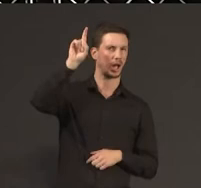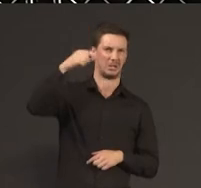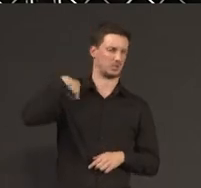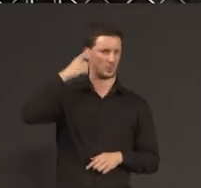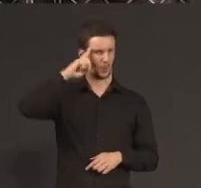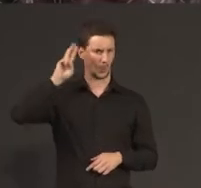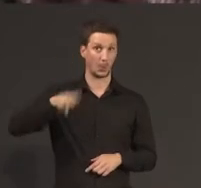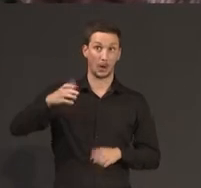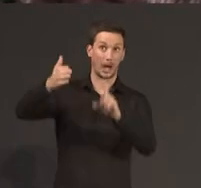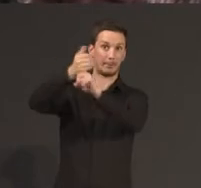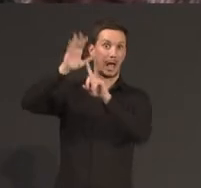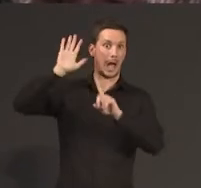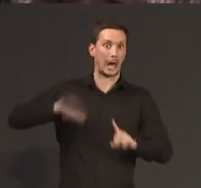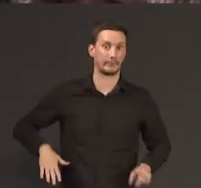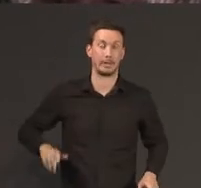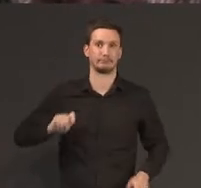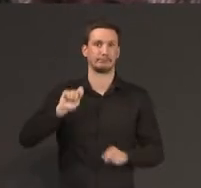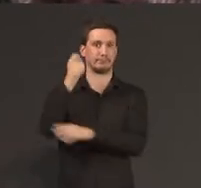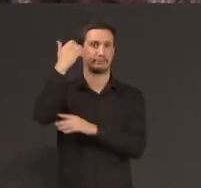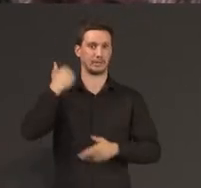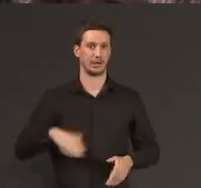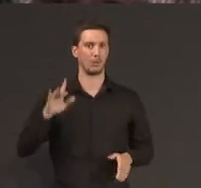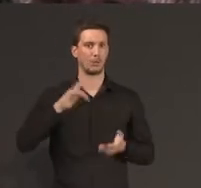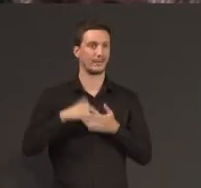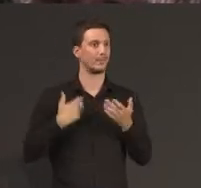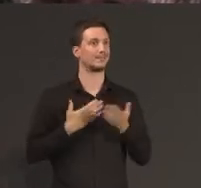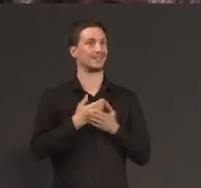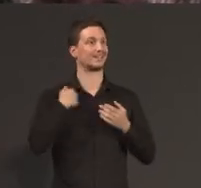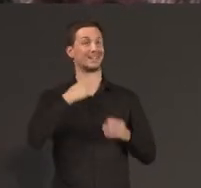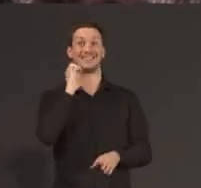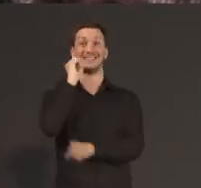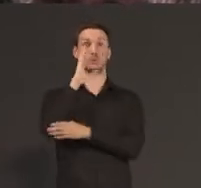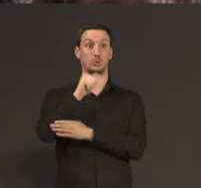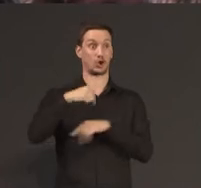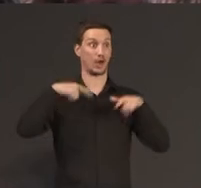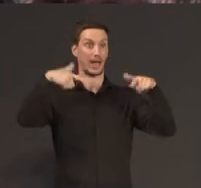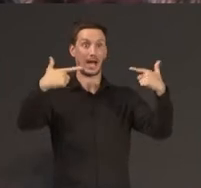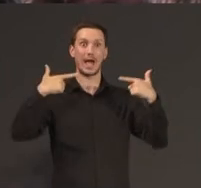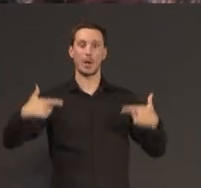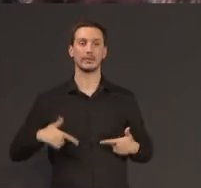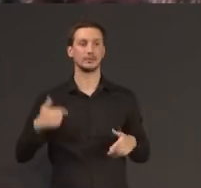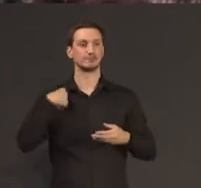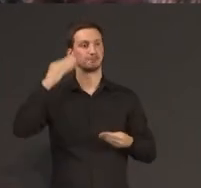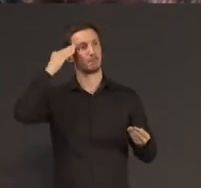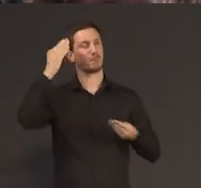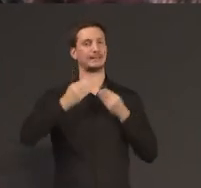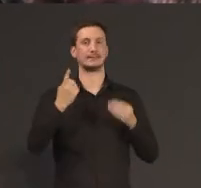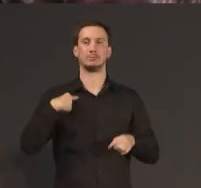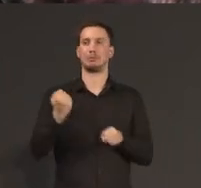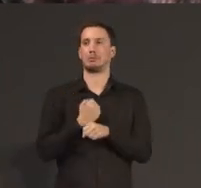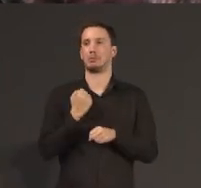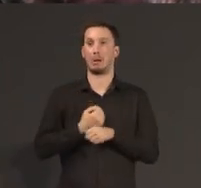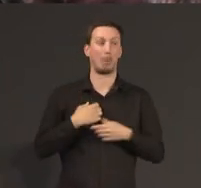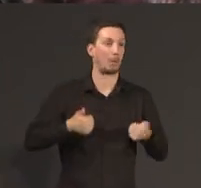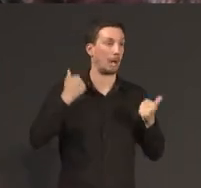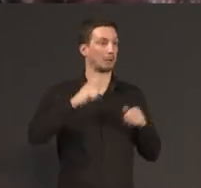arribaria, ha arribat. Quan em van proposar fer el discurs de graduació, la veritat és que pensava que seria com un treball més, que agafant